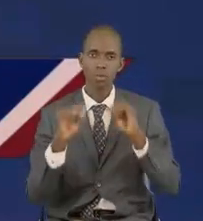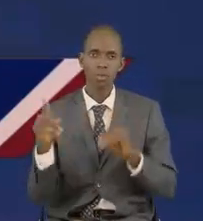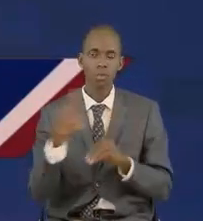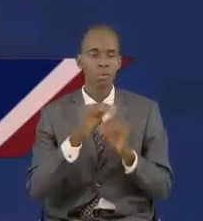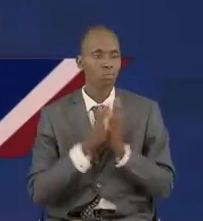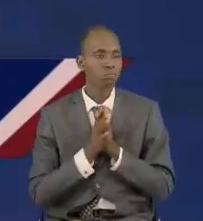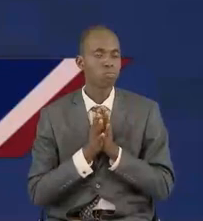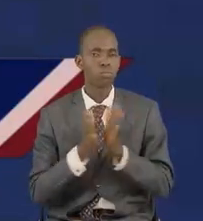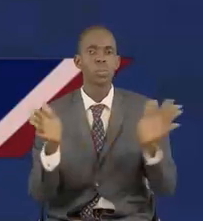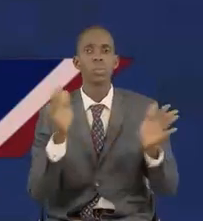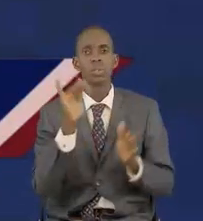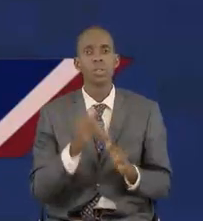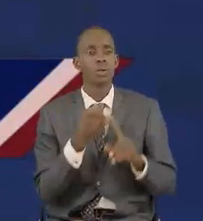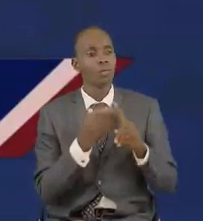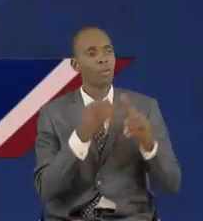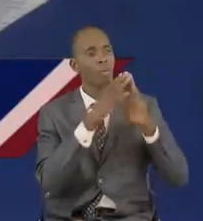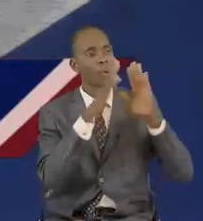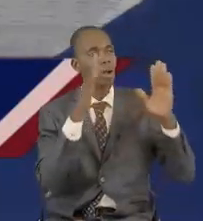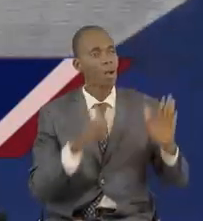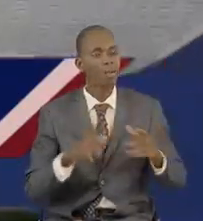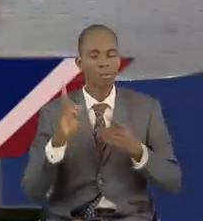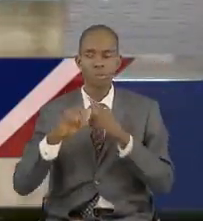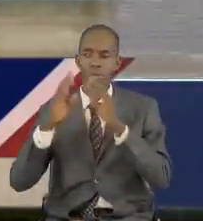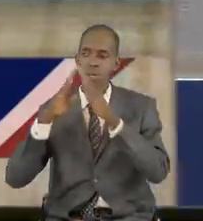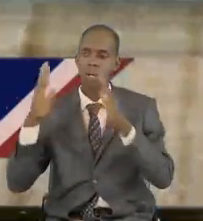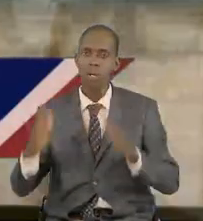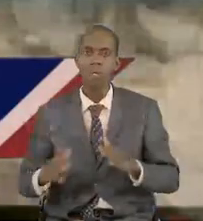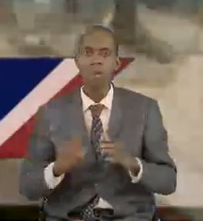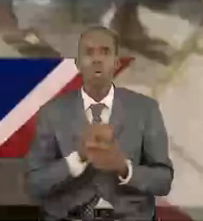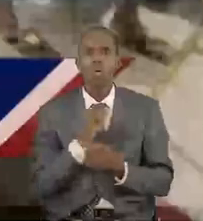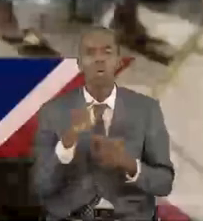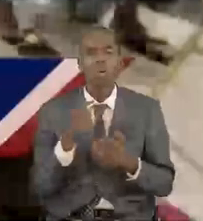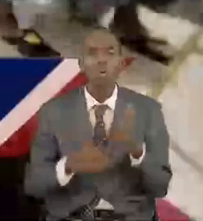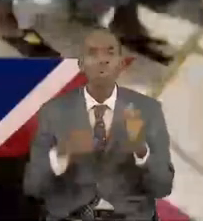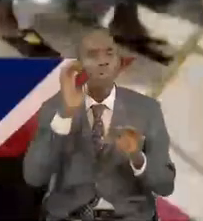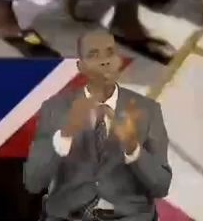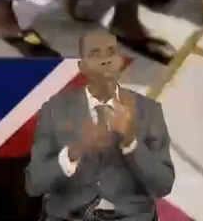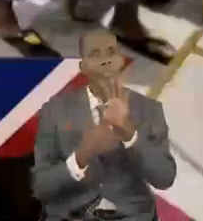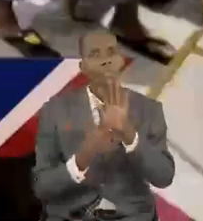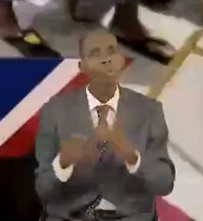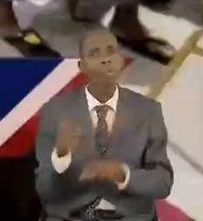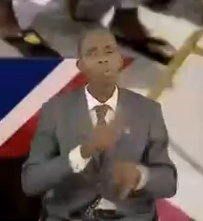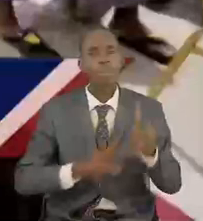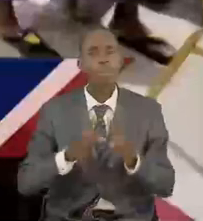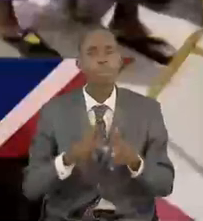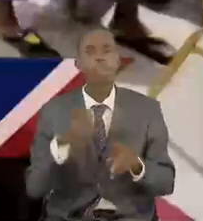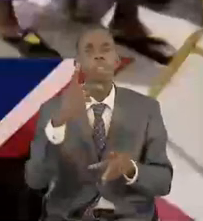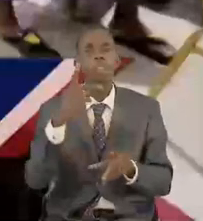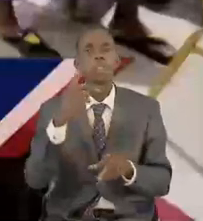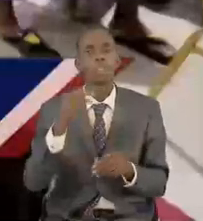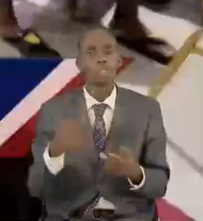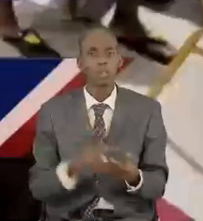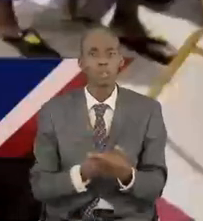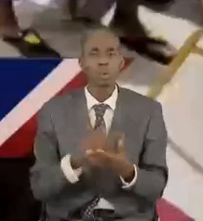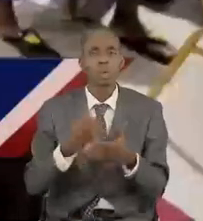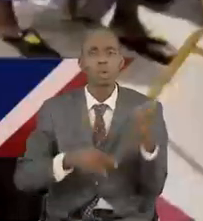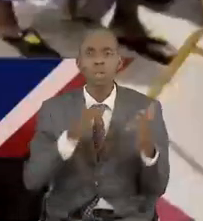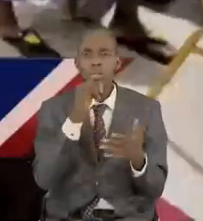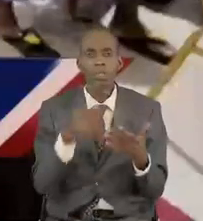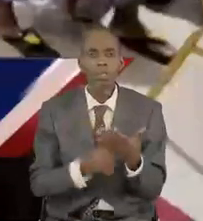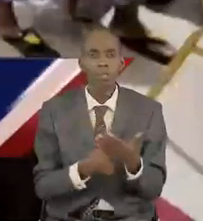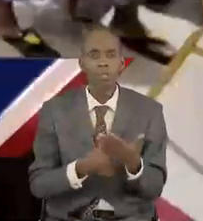et de vous enseigner publiquement et dans les maisons qu'est-ce qui leur a montré l'Évangile qu'est-ce que l'Évangile